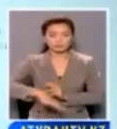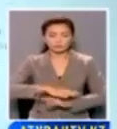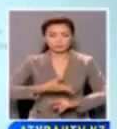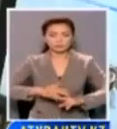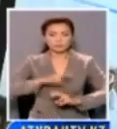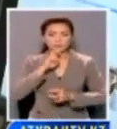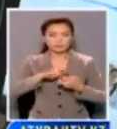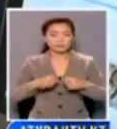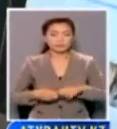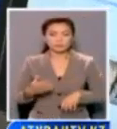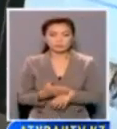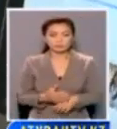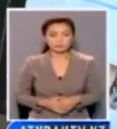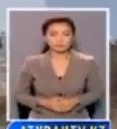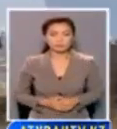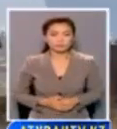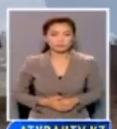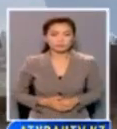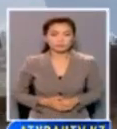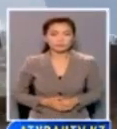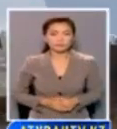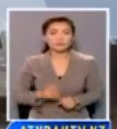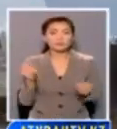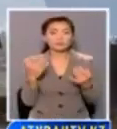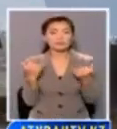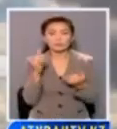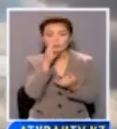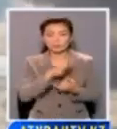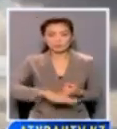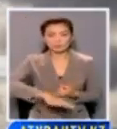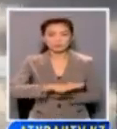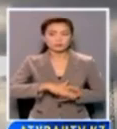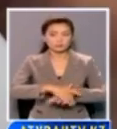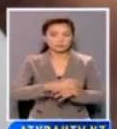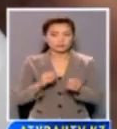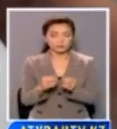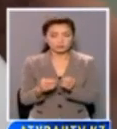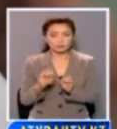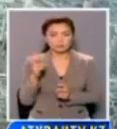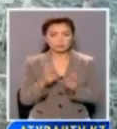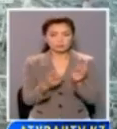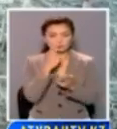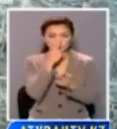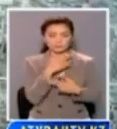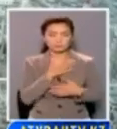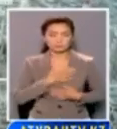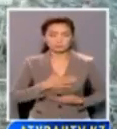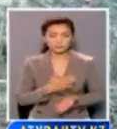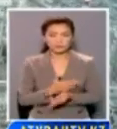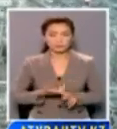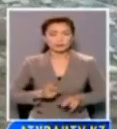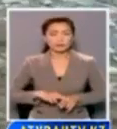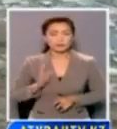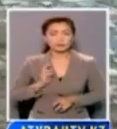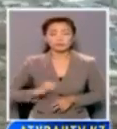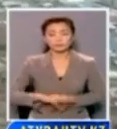жығылғанға жұдырық болып тұр. Қош. Бір анығы, мұнайлы Астананың халқы ұлы ауаға тойды, әбден